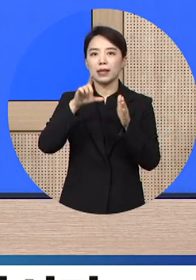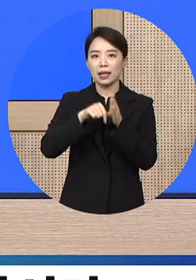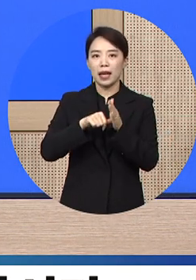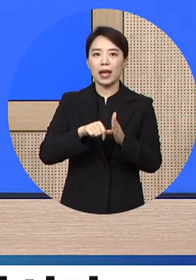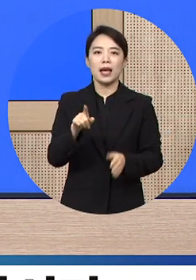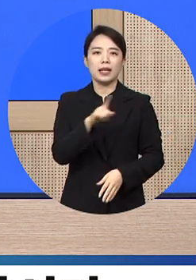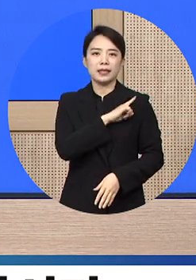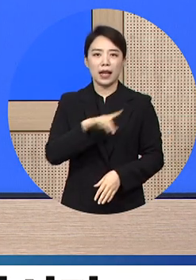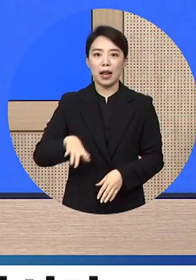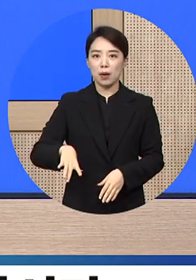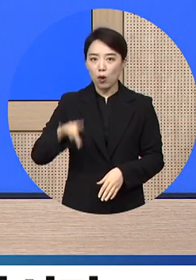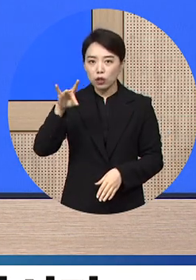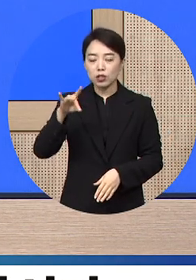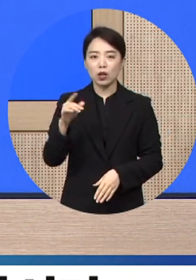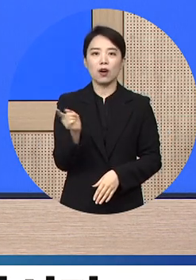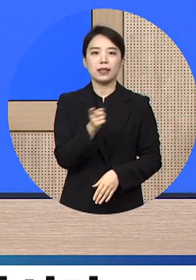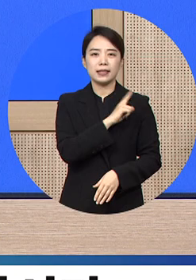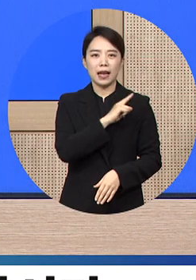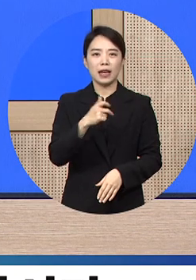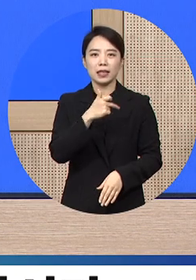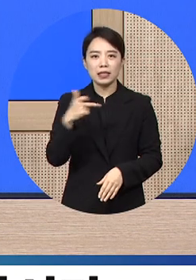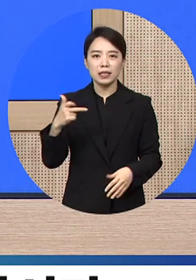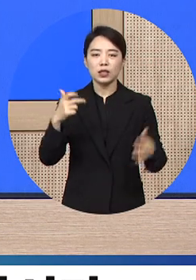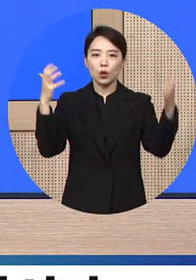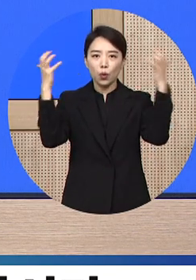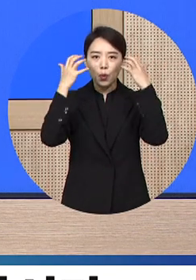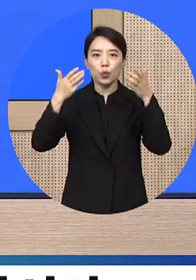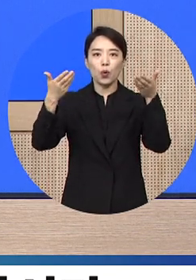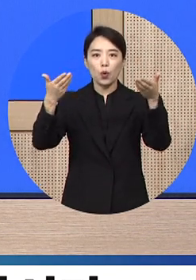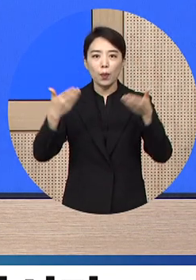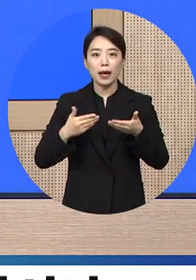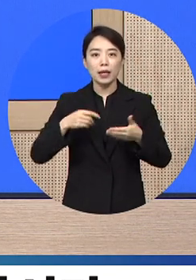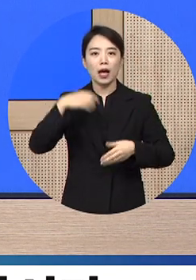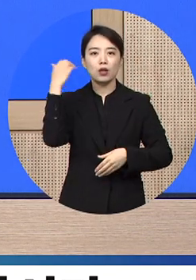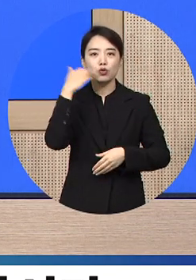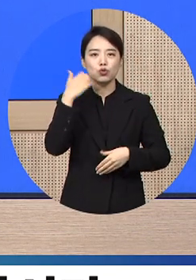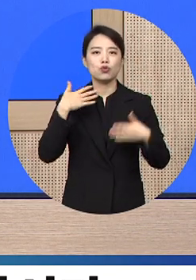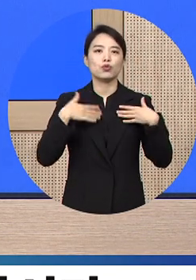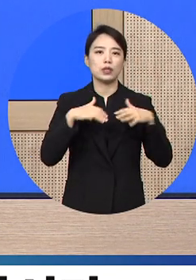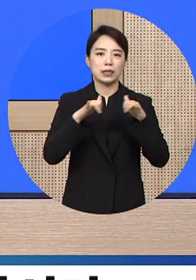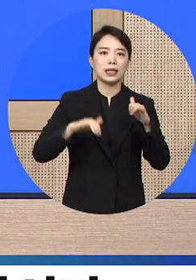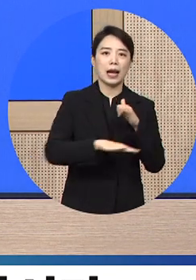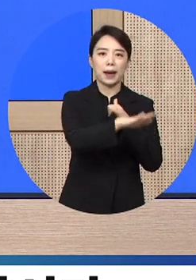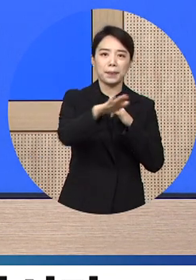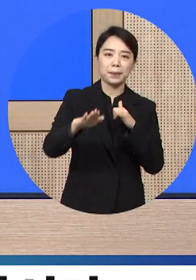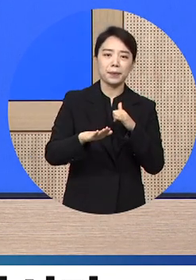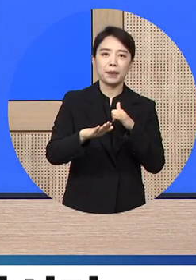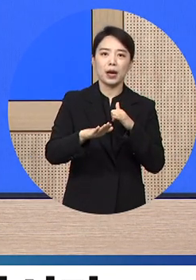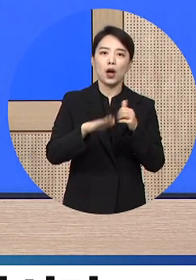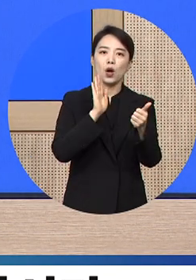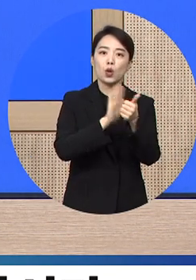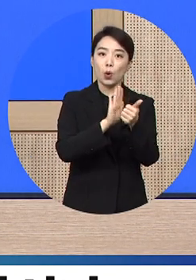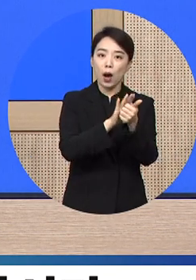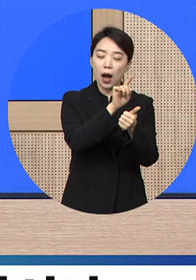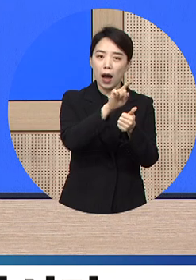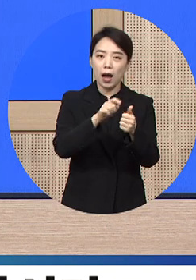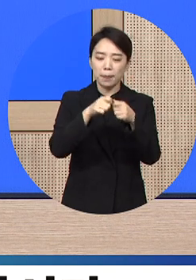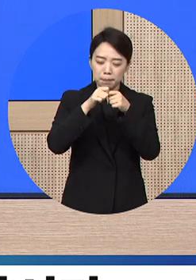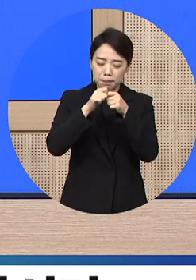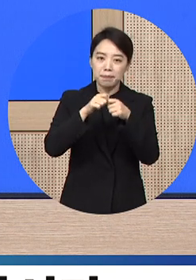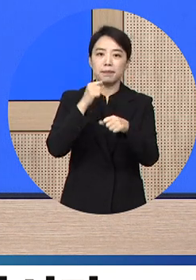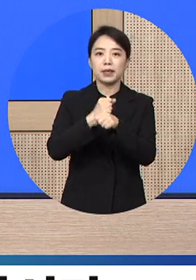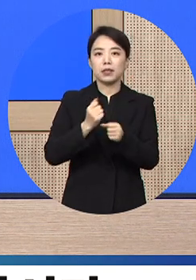먼저 가장 커다란 고통을 받을 취약계층에 대한 사회안전망을 촘촘하게 짜야